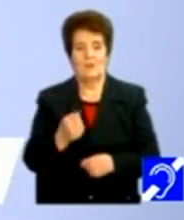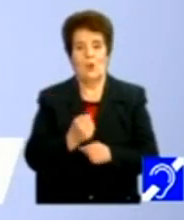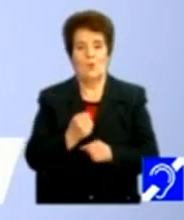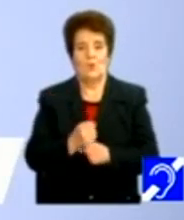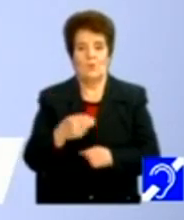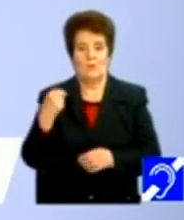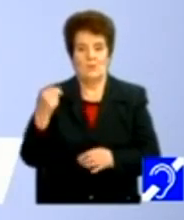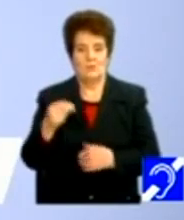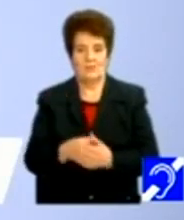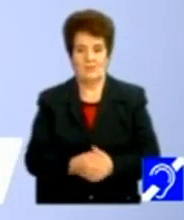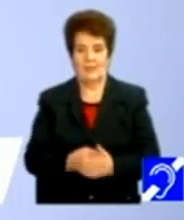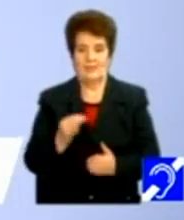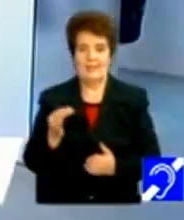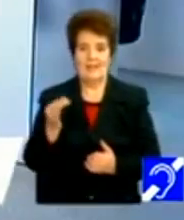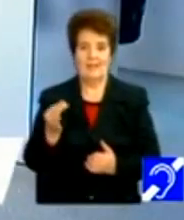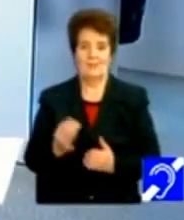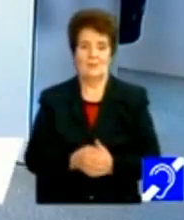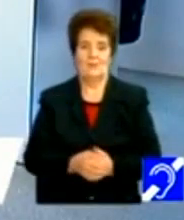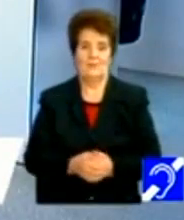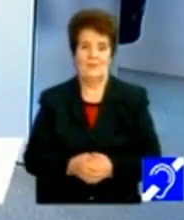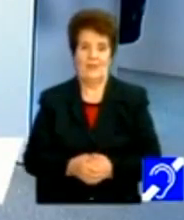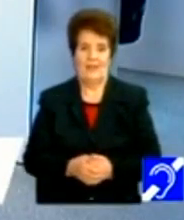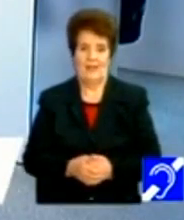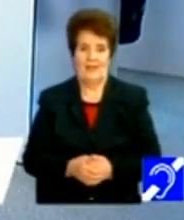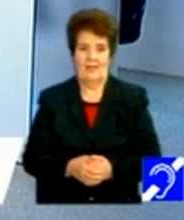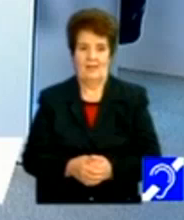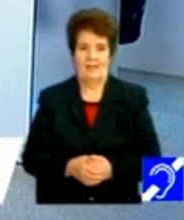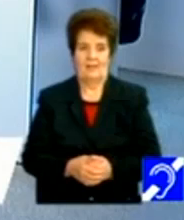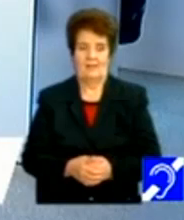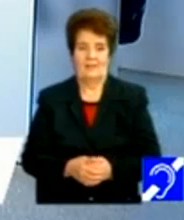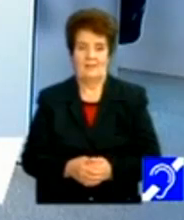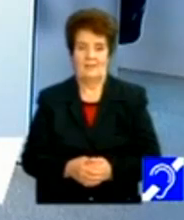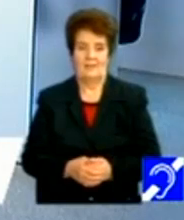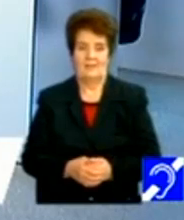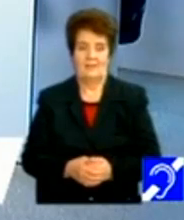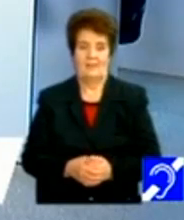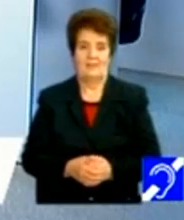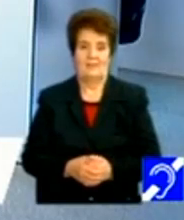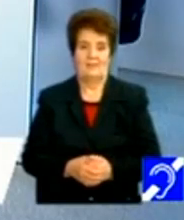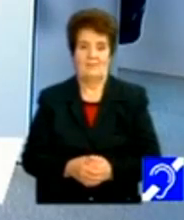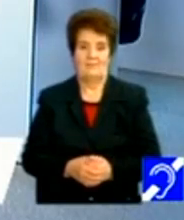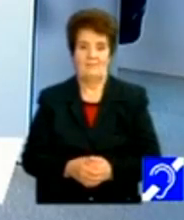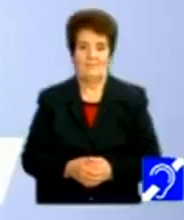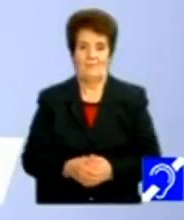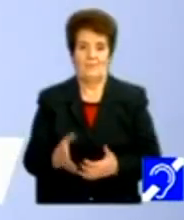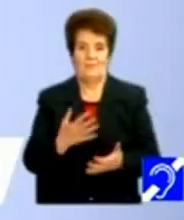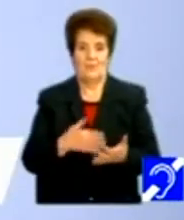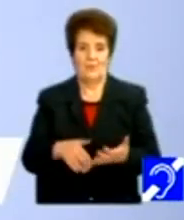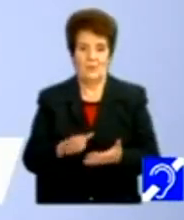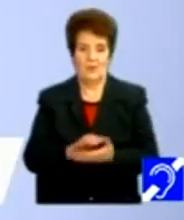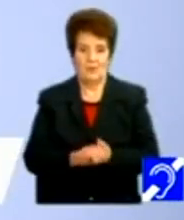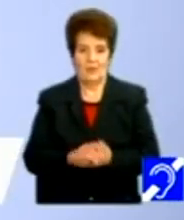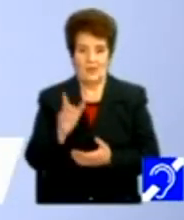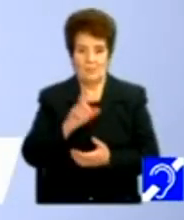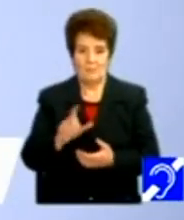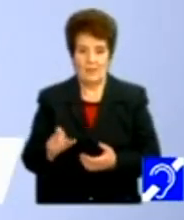subiecte de interes larg. Ce va pica domnul Țicu? Numirea judecătorilor, cum